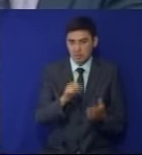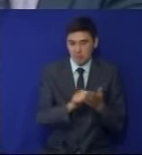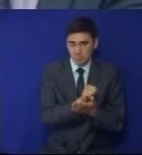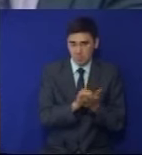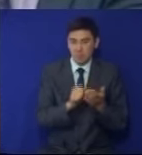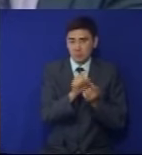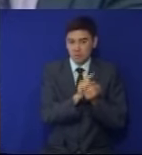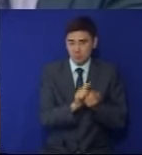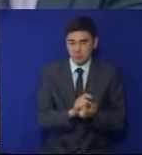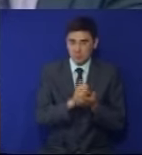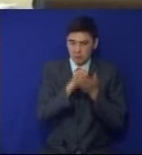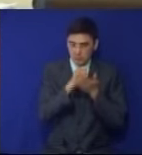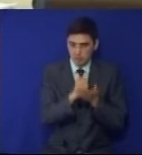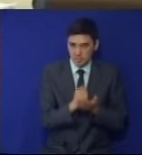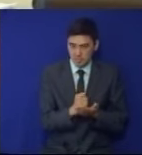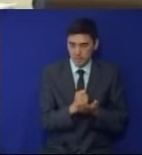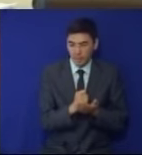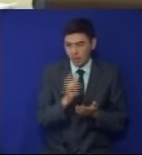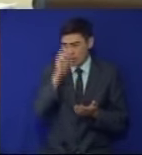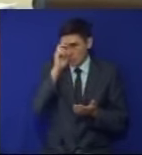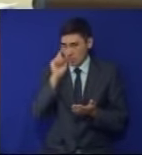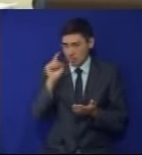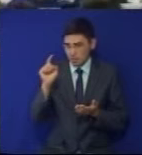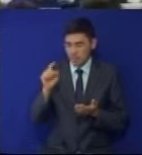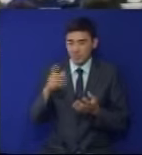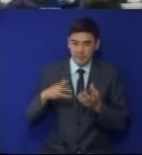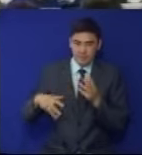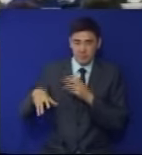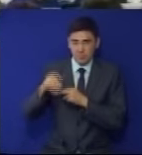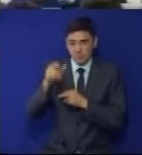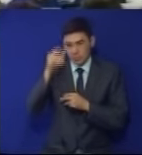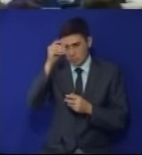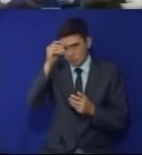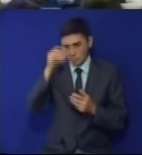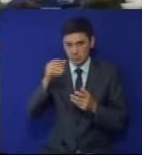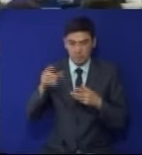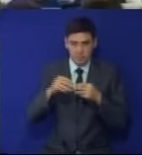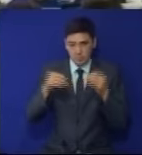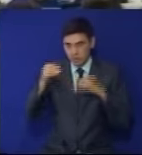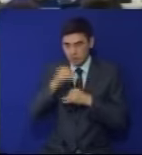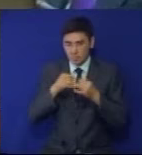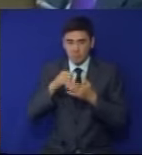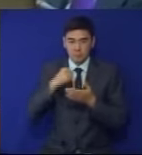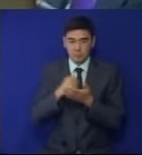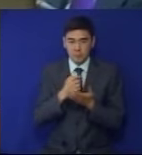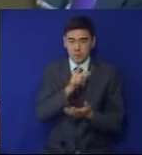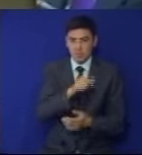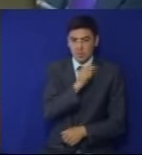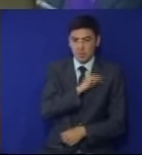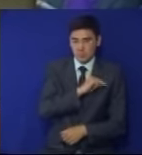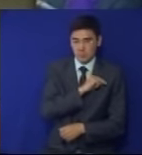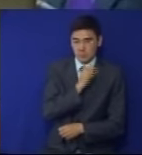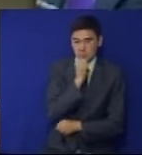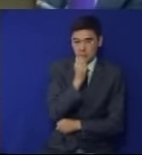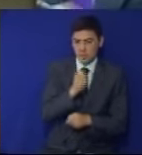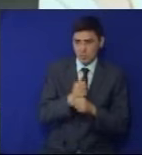өндірістегі жазатайым оқиғаларды қол қойған мемлекет мамандары бірлесіп тергейді. Яғни қандай да бір жағдай болса, жұмыс беруші тиісті акт